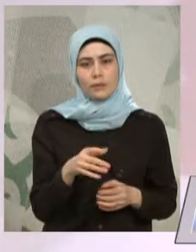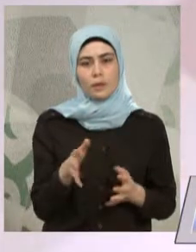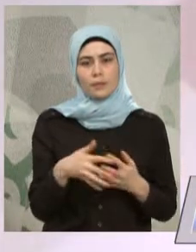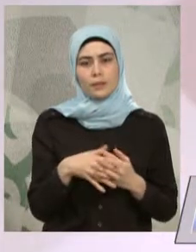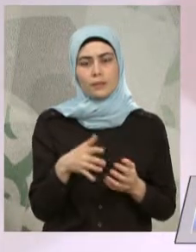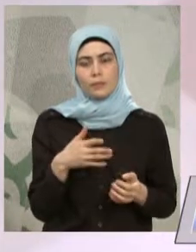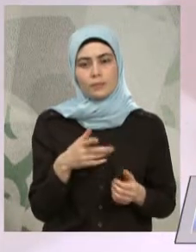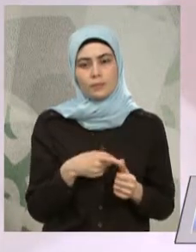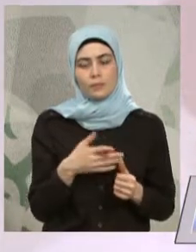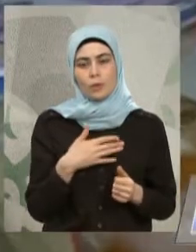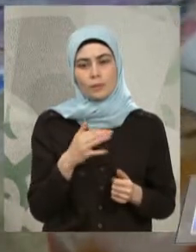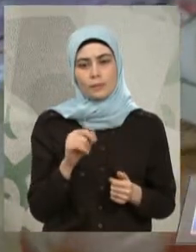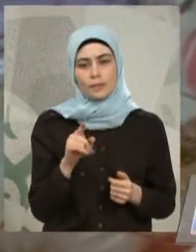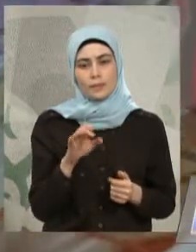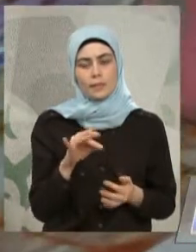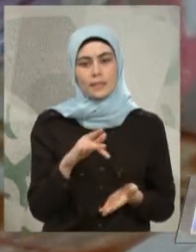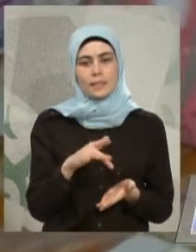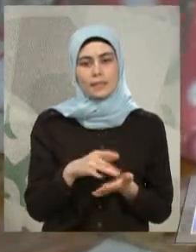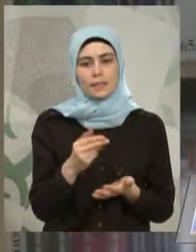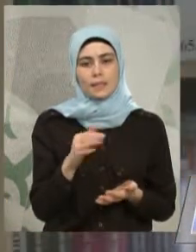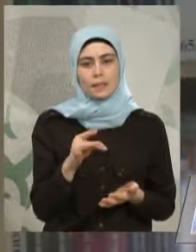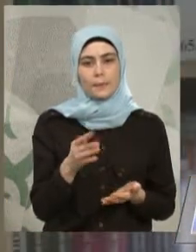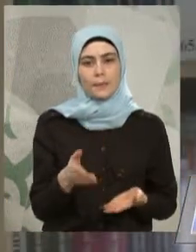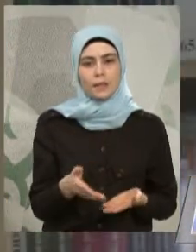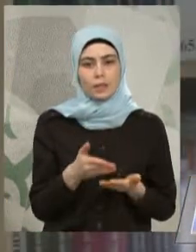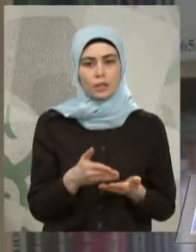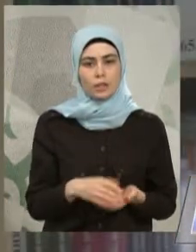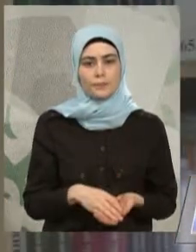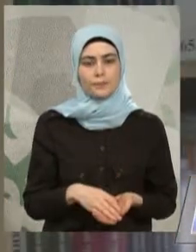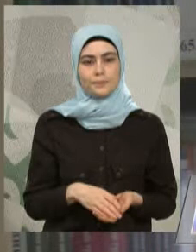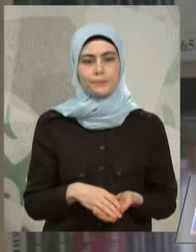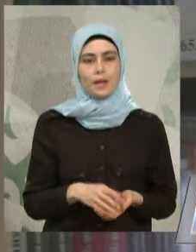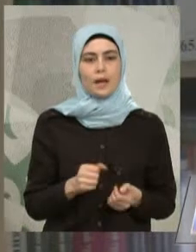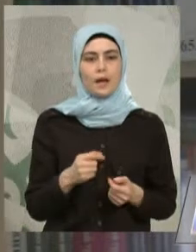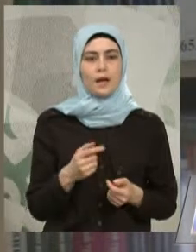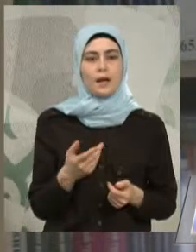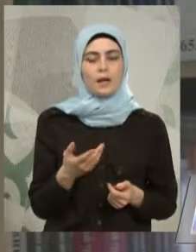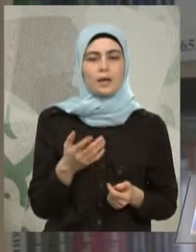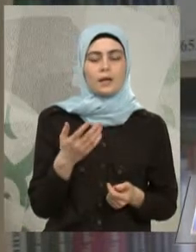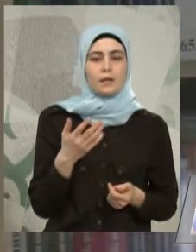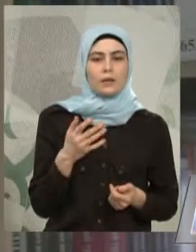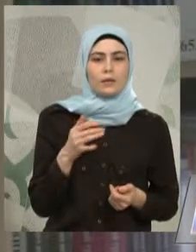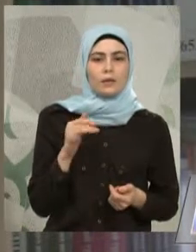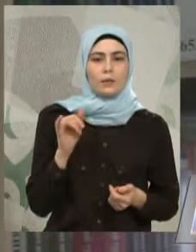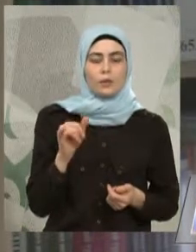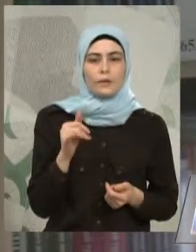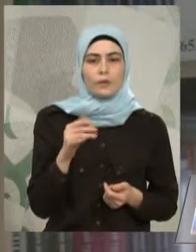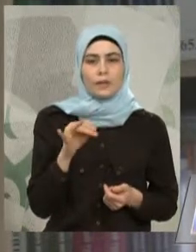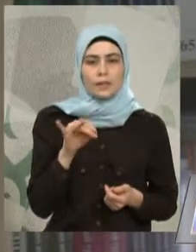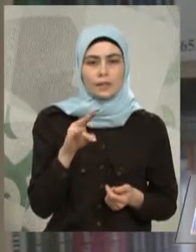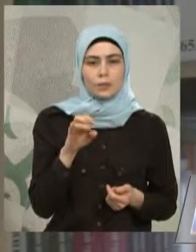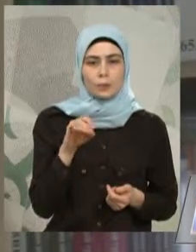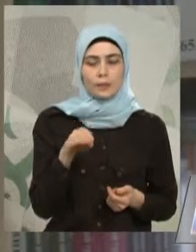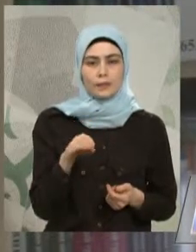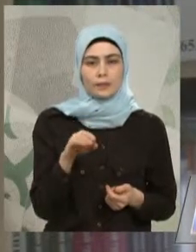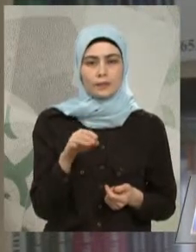бизнес» и центра поддержки – самые действенные из них. Следующий инструмент, который также есть у предпринимателей – общественный. Если